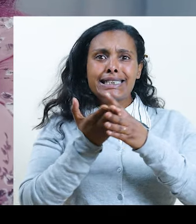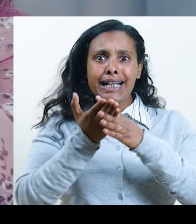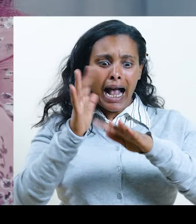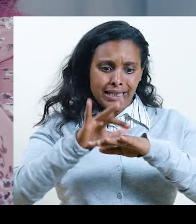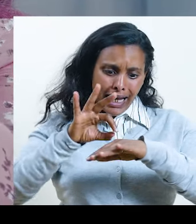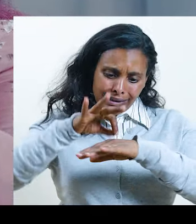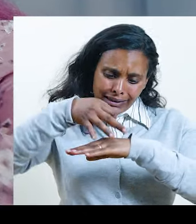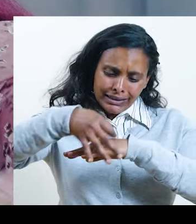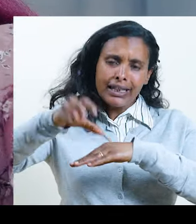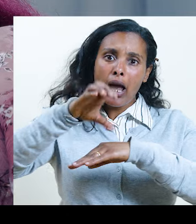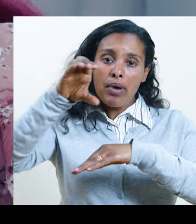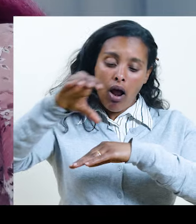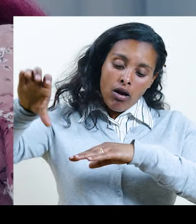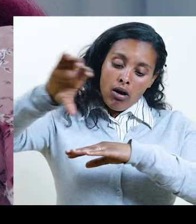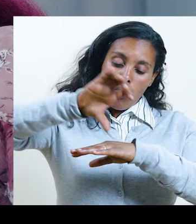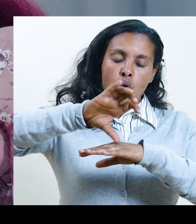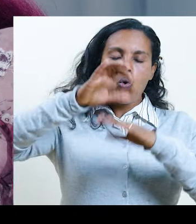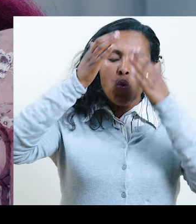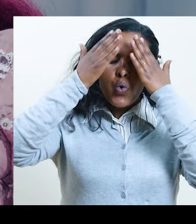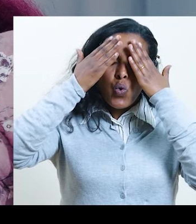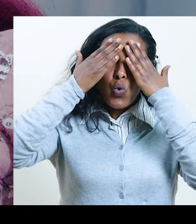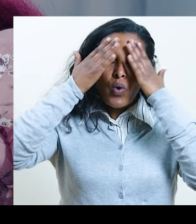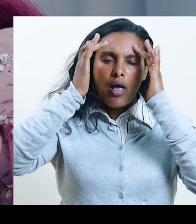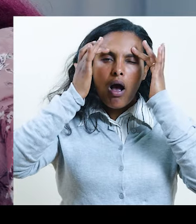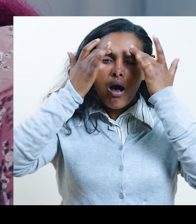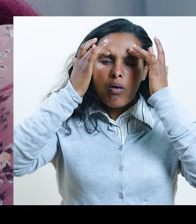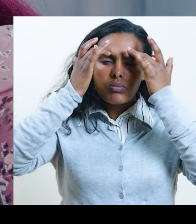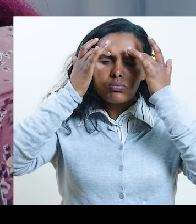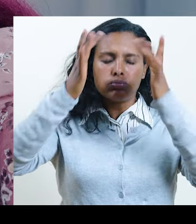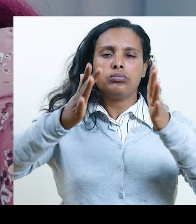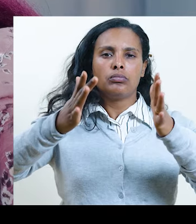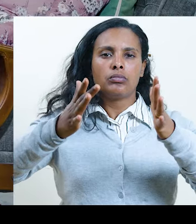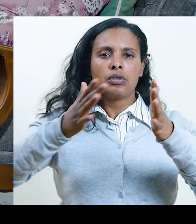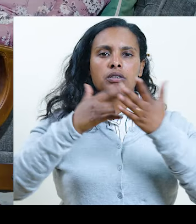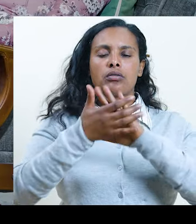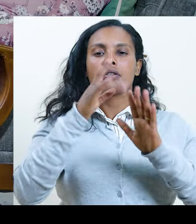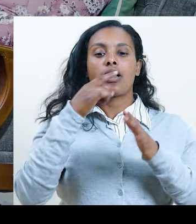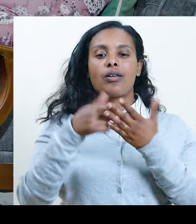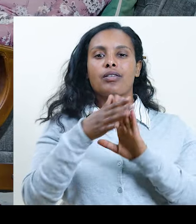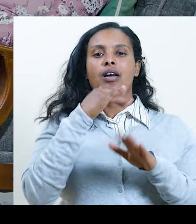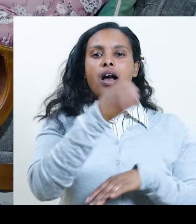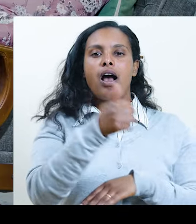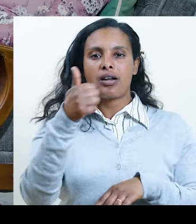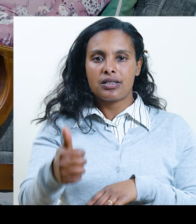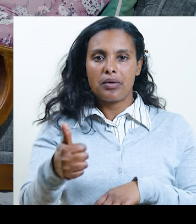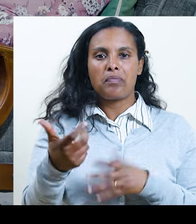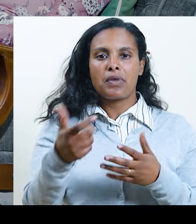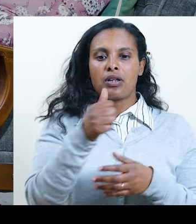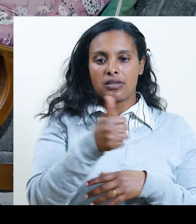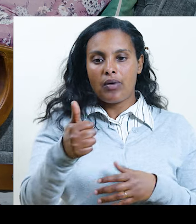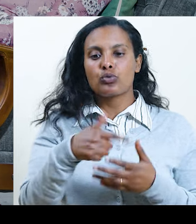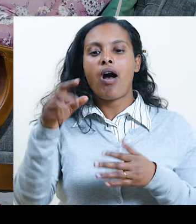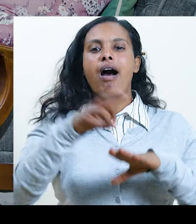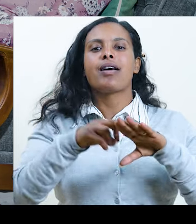ስጋሽ ላይ ኬሚካል ሲደረግ። እሷም እዚህ ህመም ውስጥ እንደምትሆን አሰብኩትኝ። ያውም ደግሞ እኔ አዲስ አበባ ነው ያለሁት፣